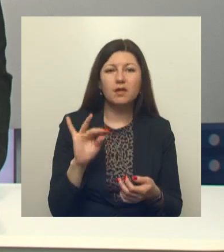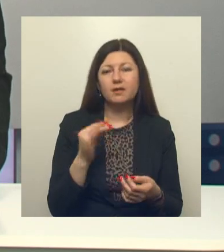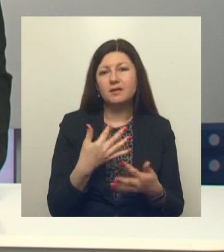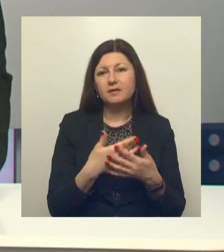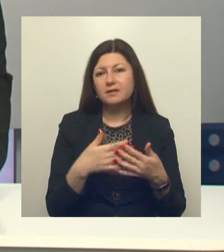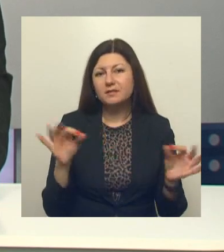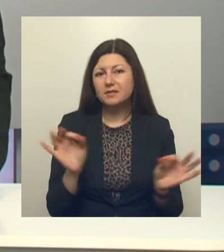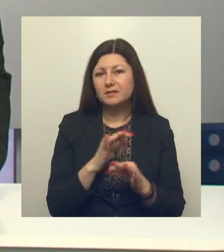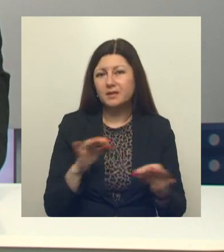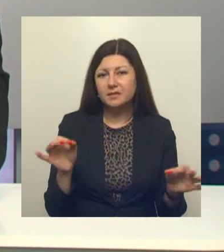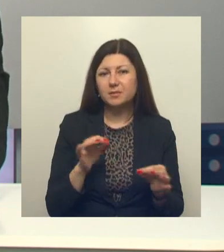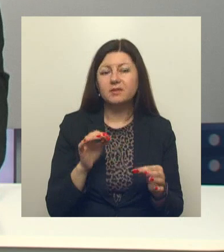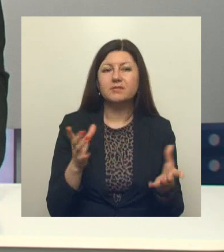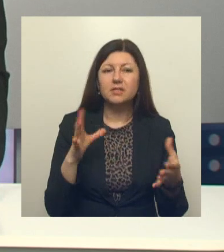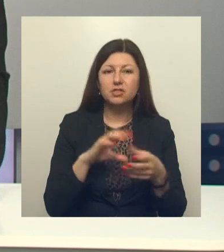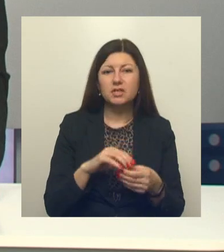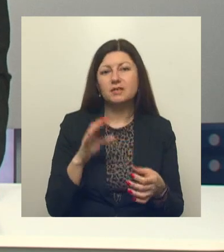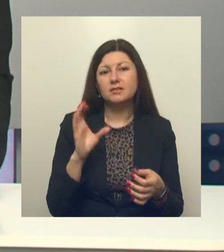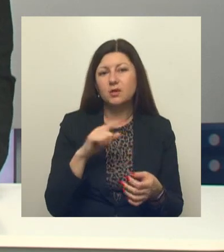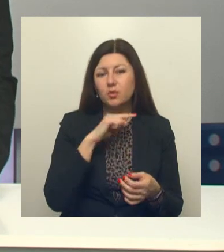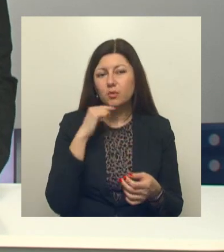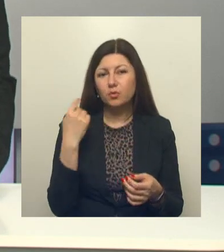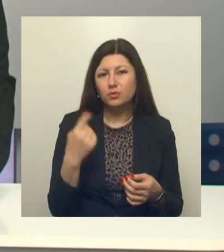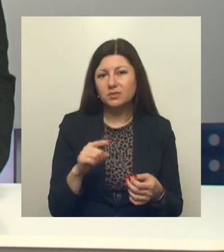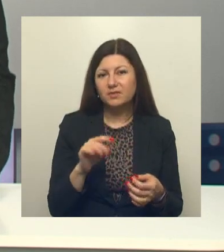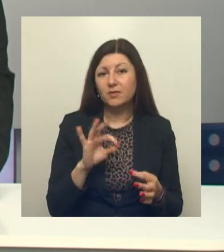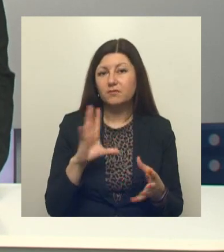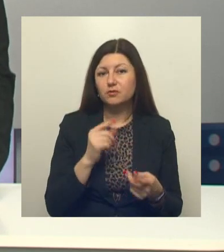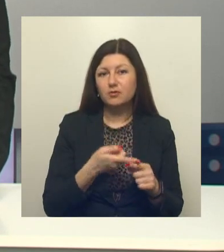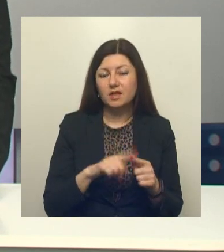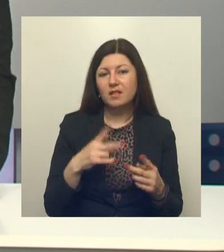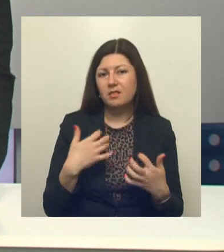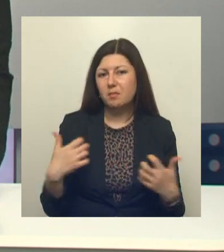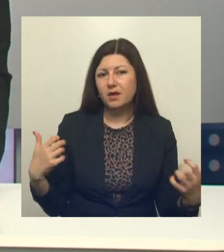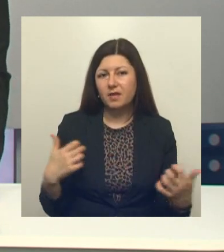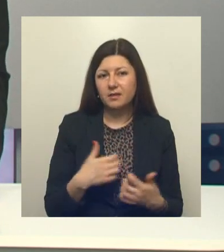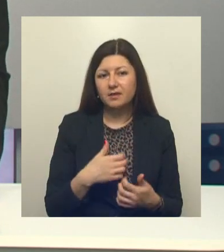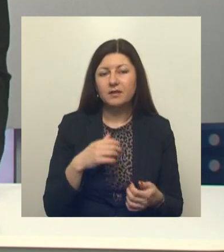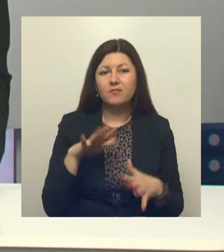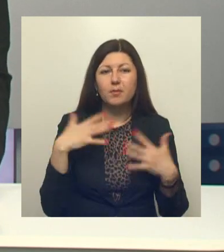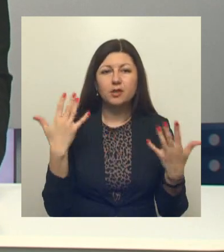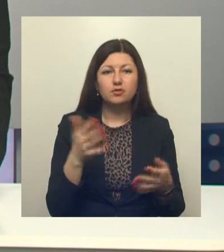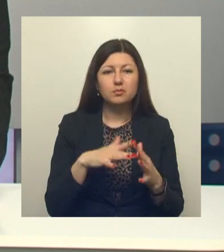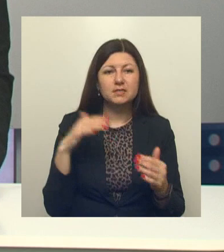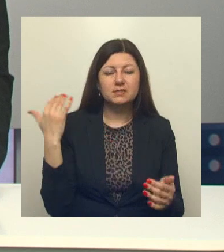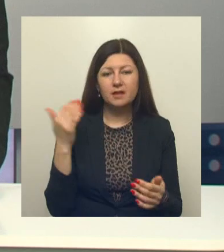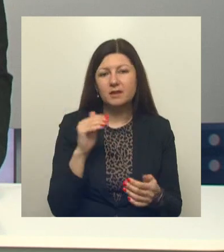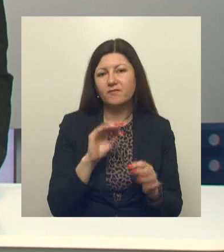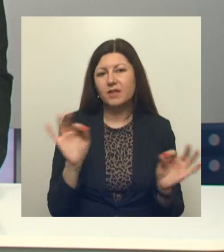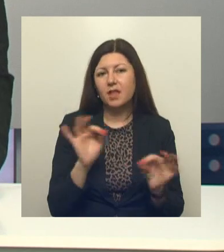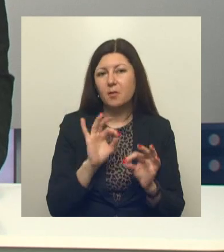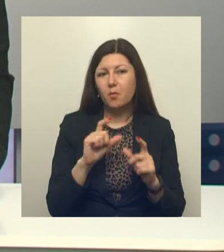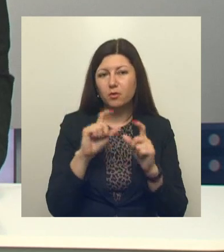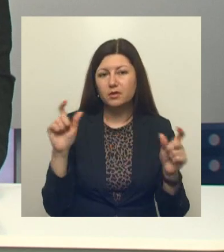мотивы в сочетании с русским фольклором. И все это на баяне. В Большом зале Белгородской филармонии прошел концерт